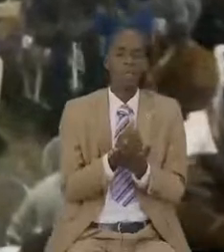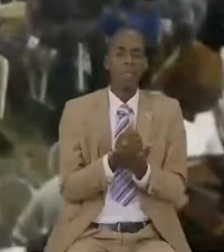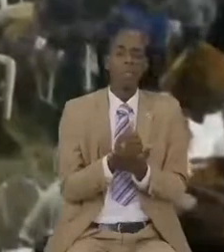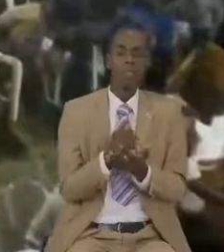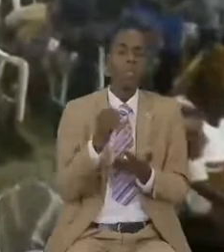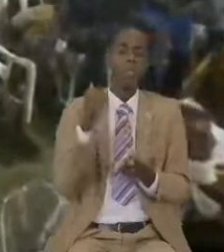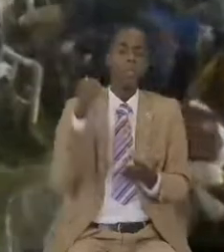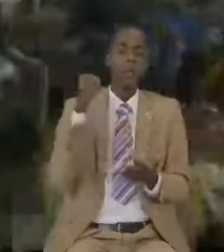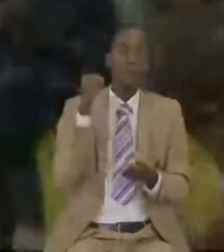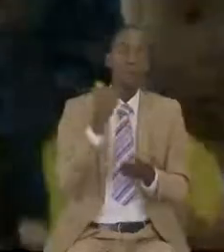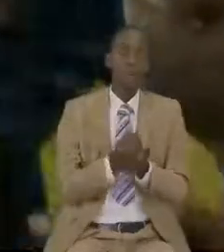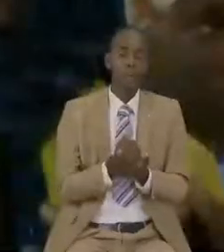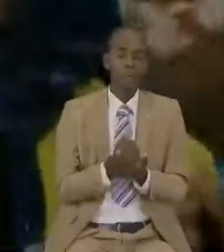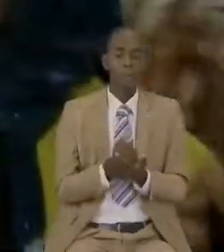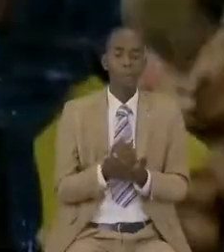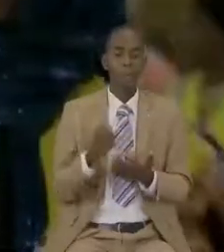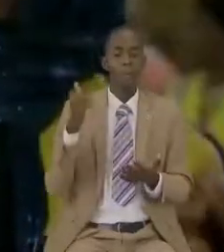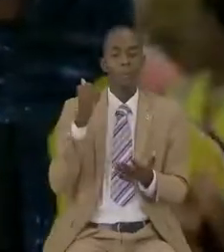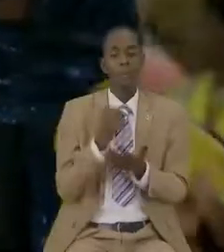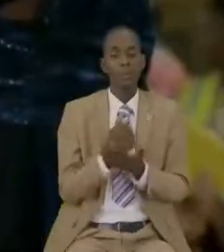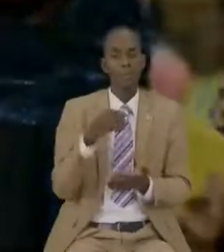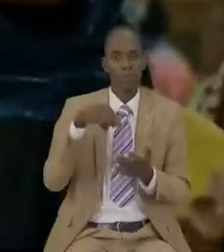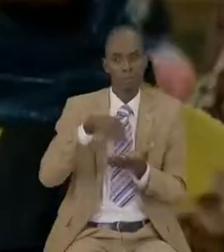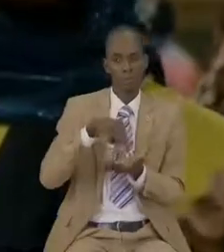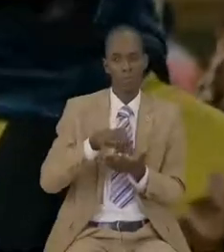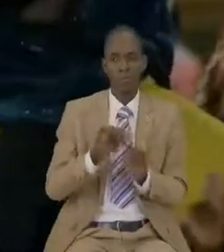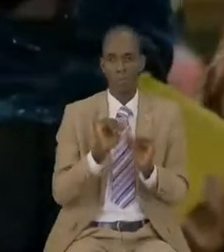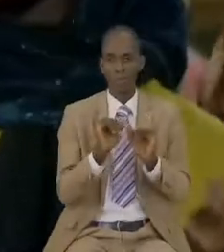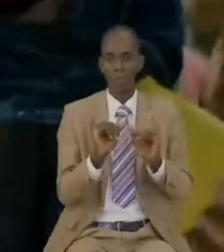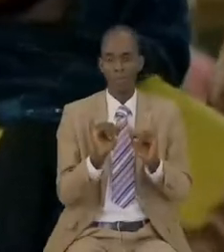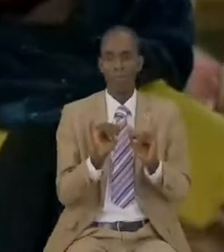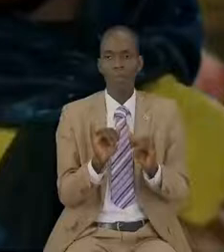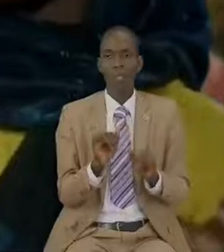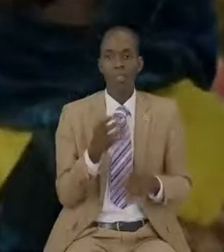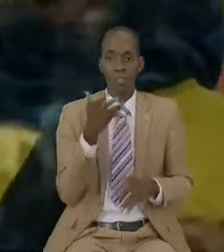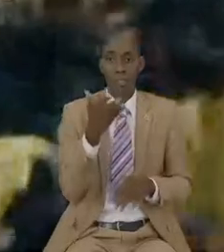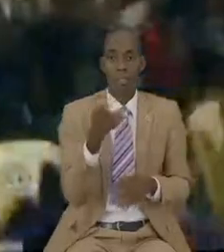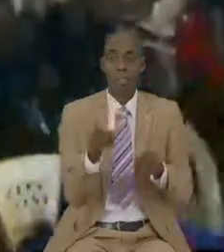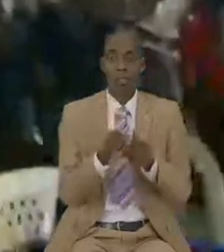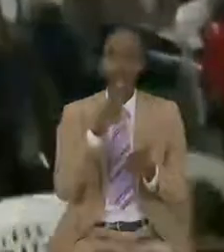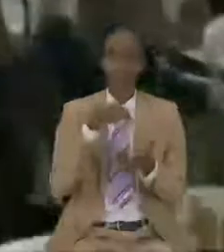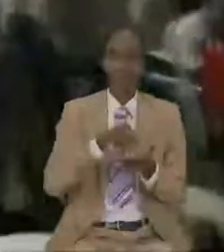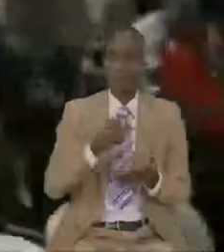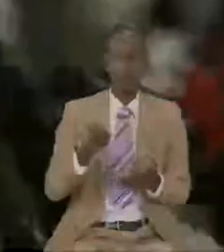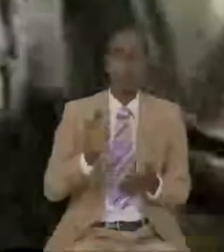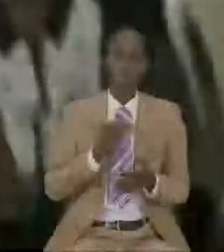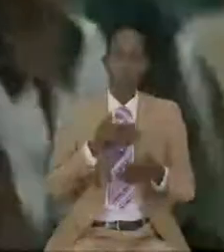Amen. Toujours debout. Nos conseillers sont là et ils vont s'occuper de vous